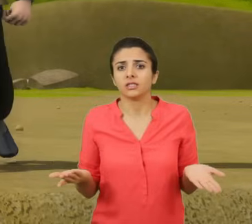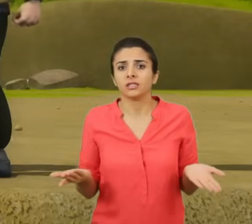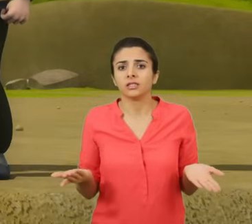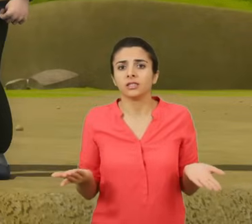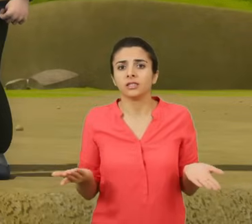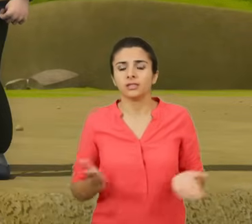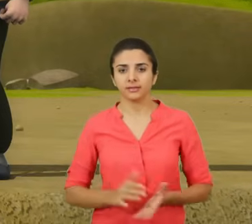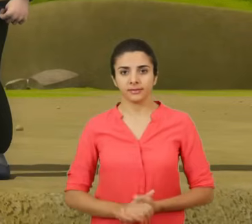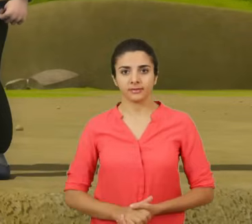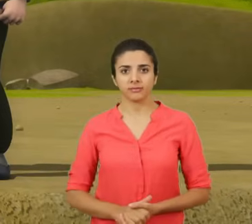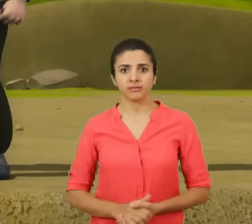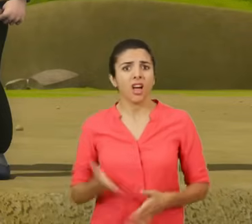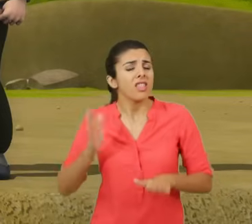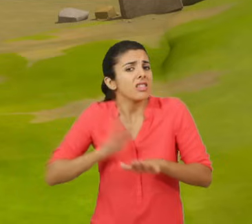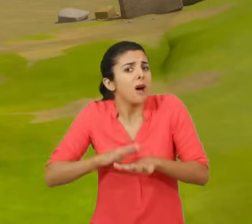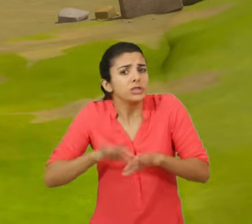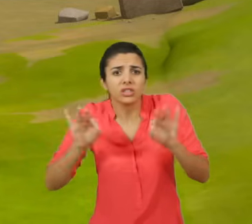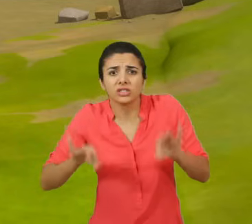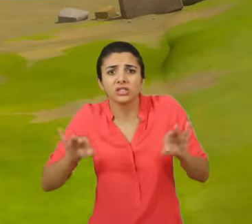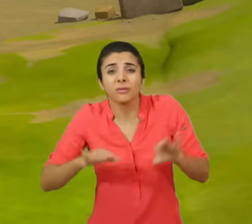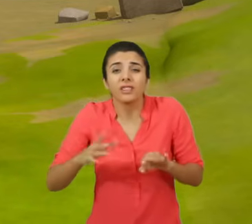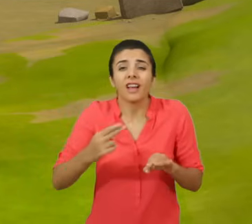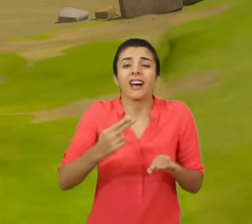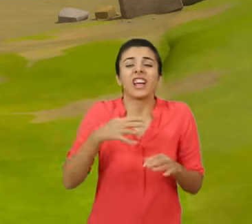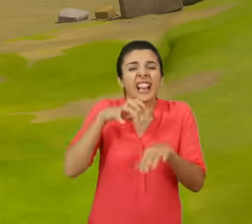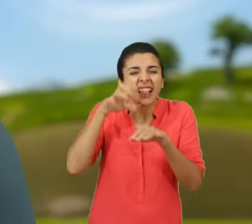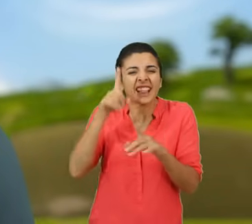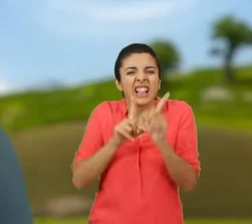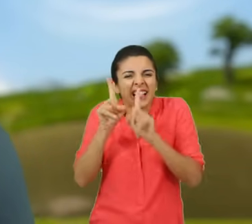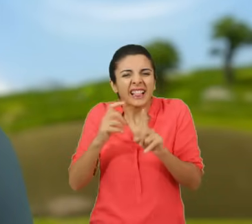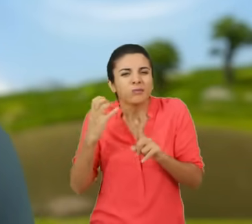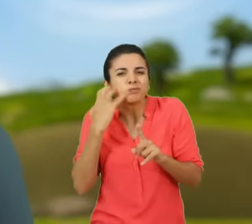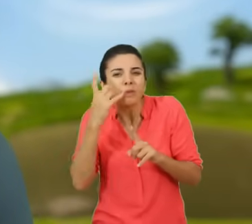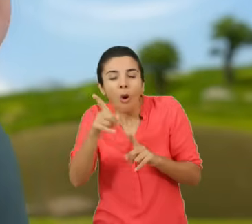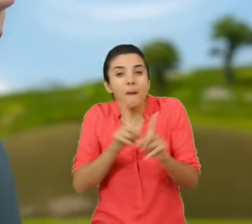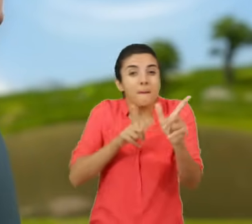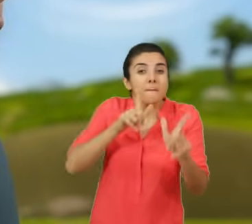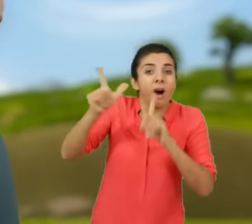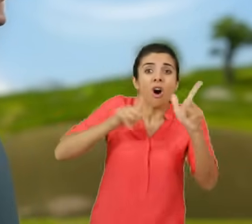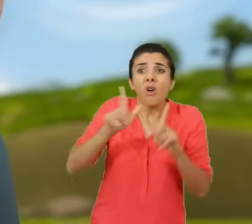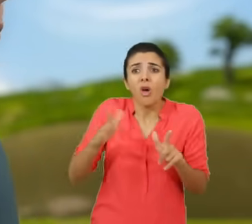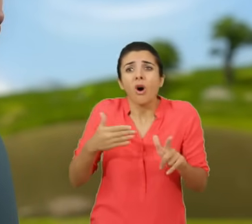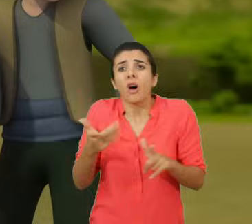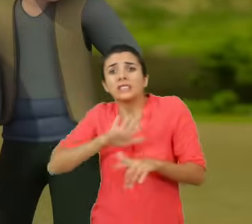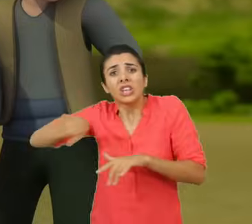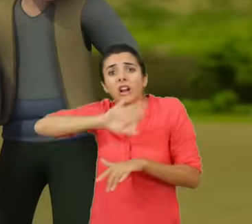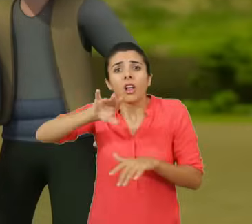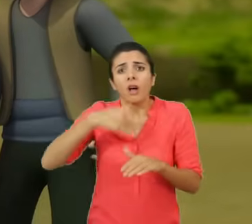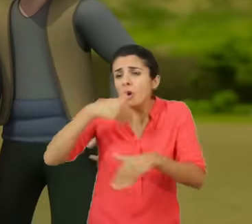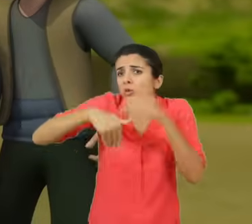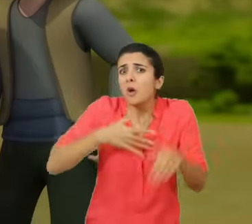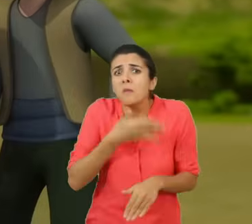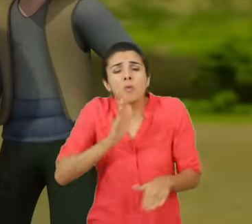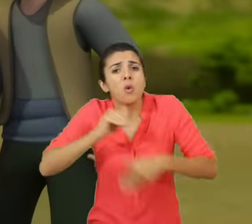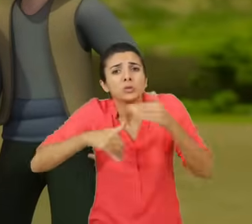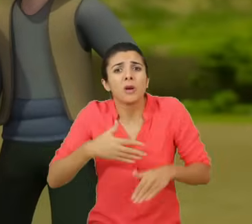Nereye bakıyorlar? Ne yapacağız şimdi? Kaçın. Ben yüzme bilmem. Ben yüzme bilmem. Keşke